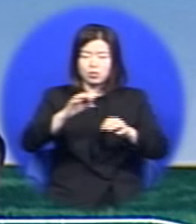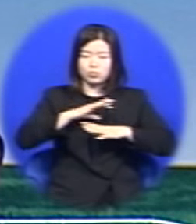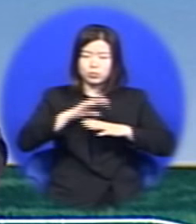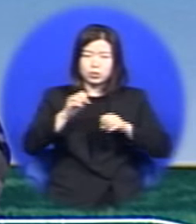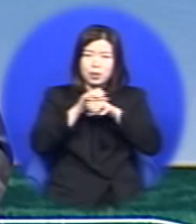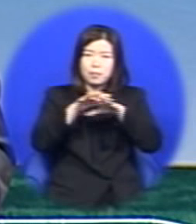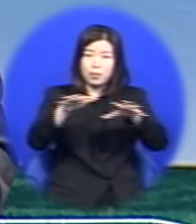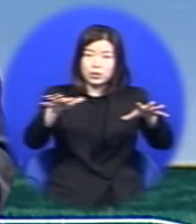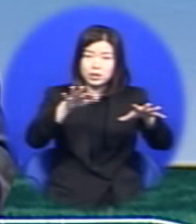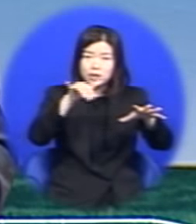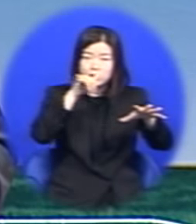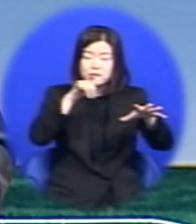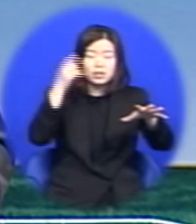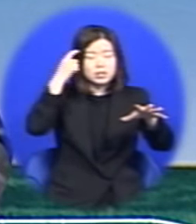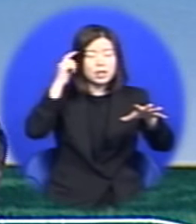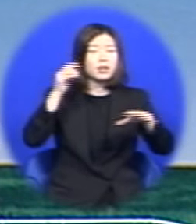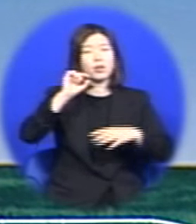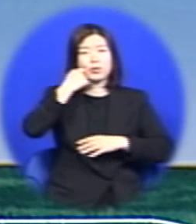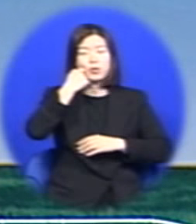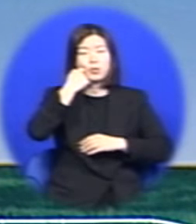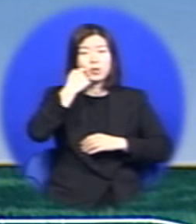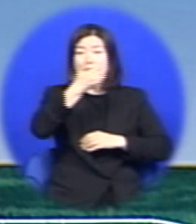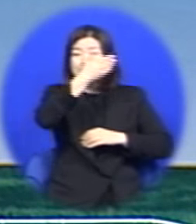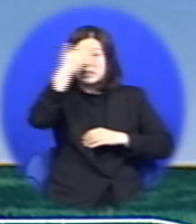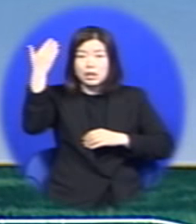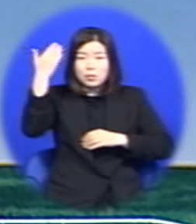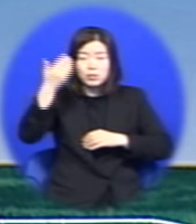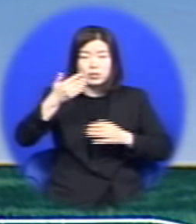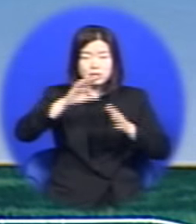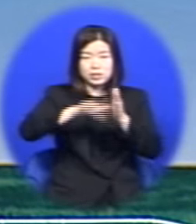되고 젊은 세대로 내려갈수록은 더 그렇습니다.